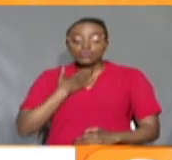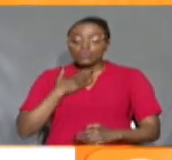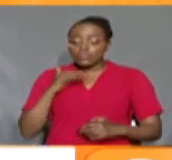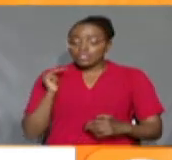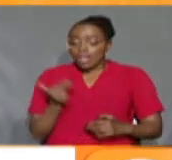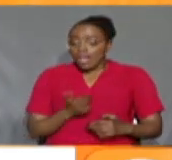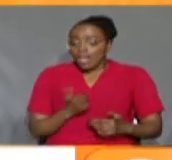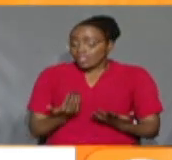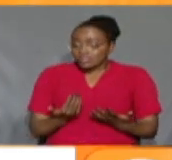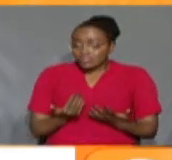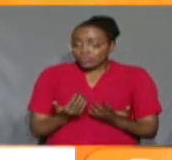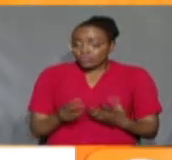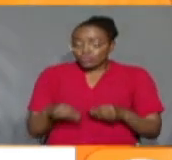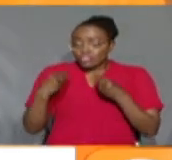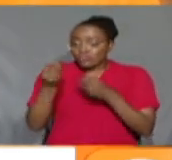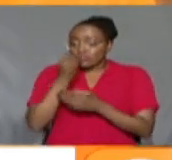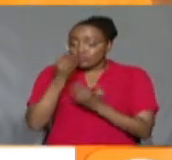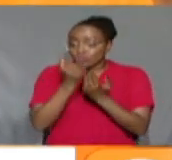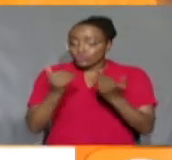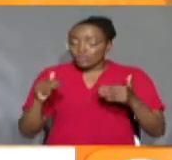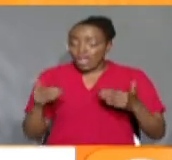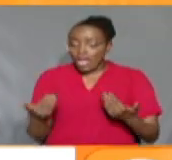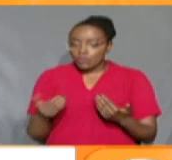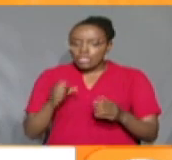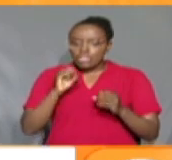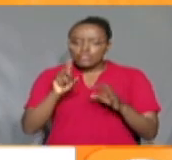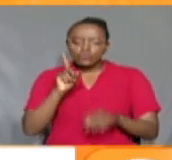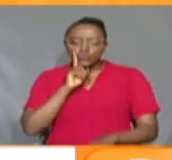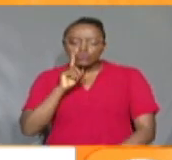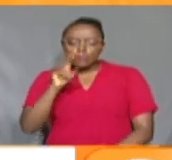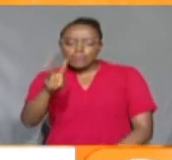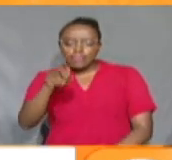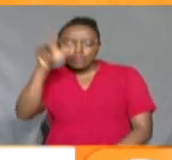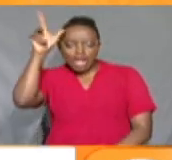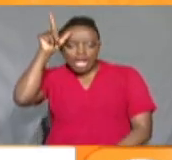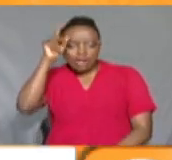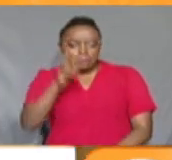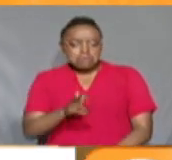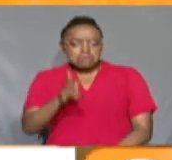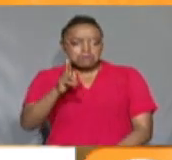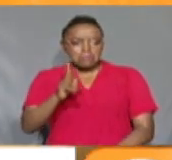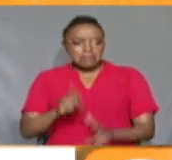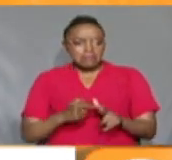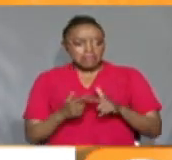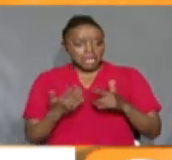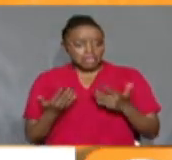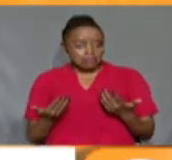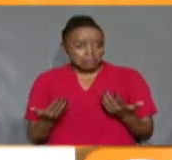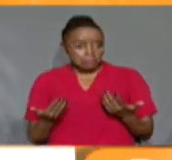watoto namna gani? Nikienda kuiba kesho ng'ombe, mimi nipigwe risasi? Je,